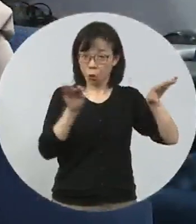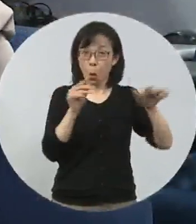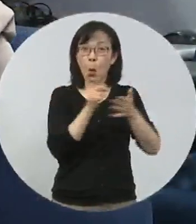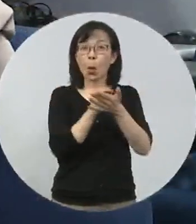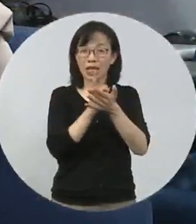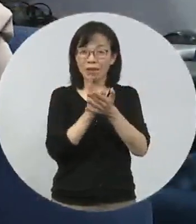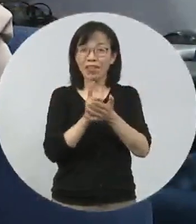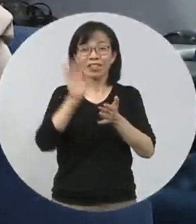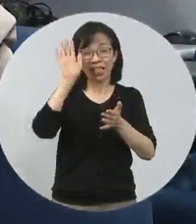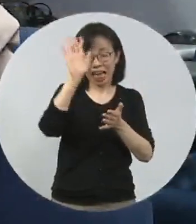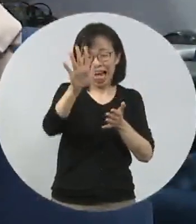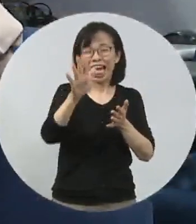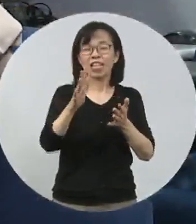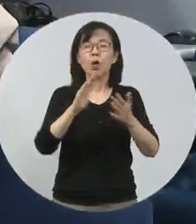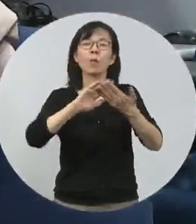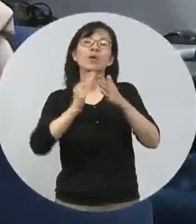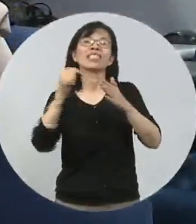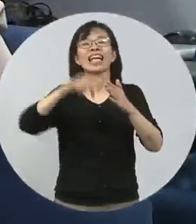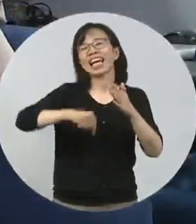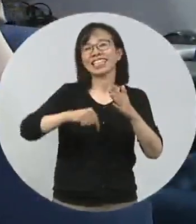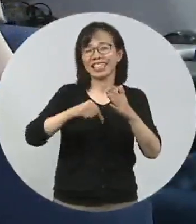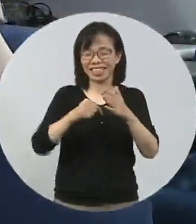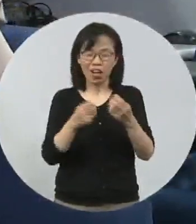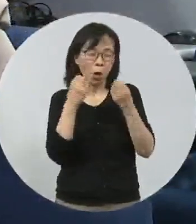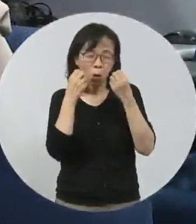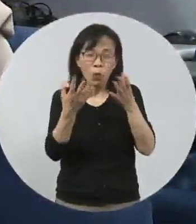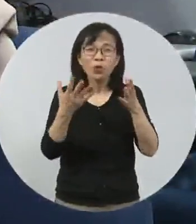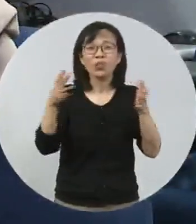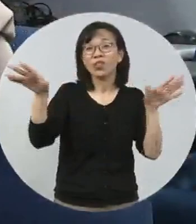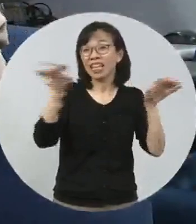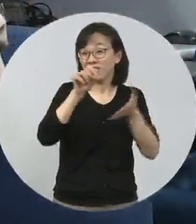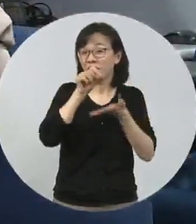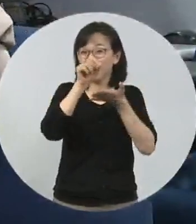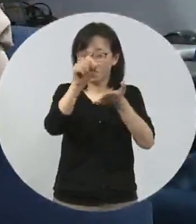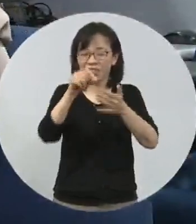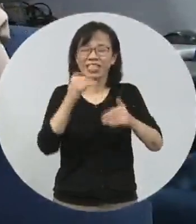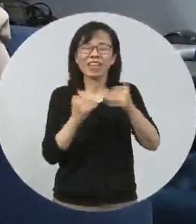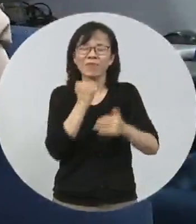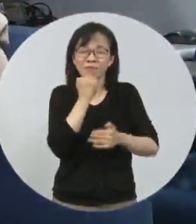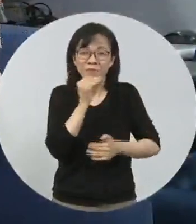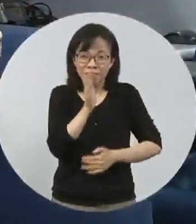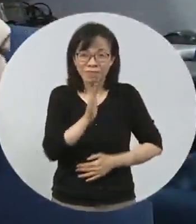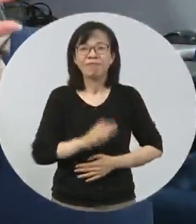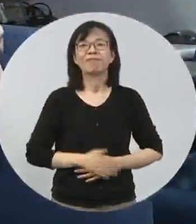れからも市内のホットな情報をお伝えしてまいりますので、どうぞお楽しみに。